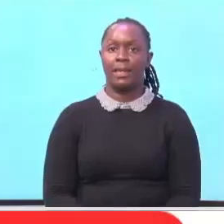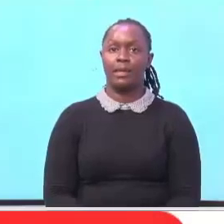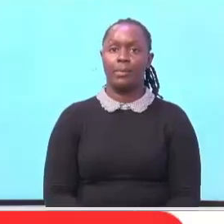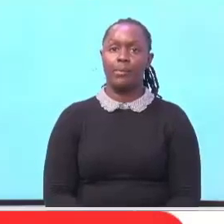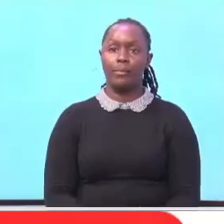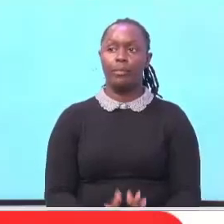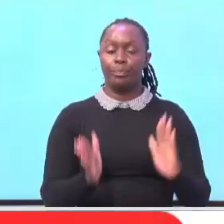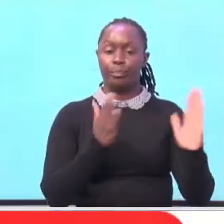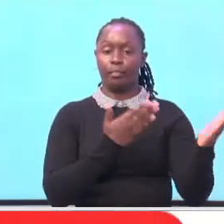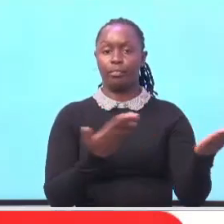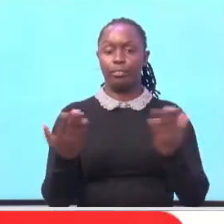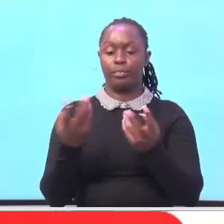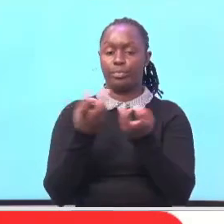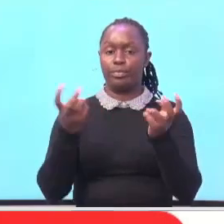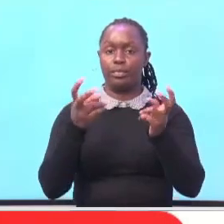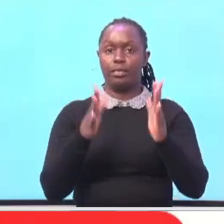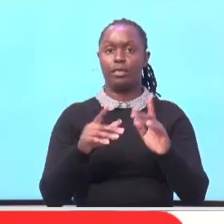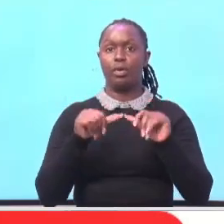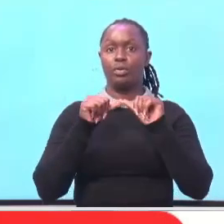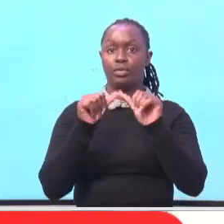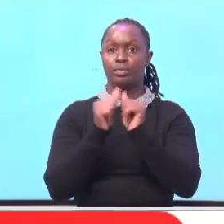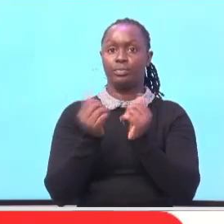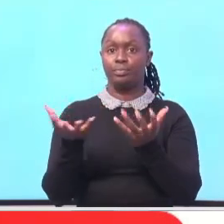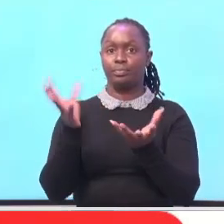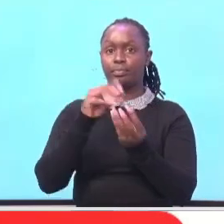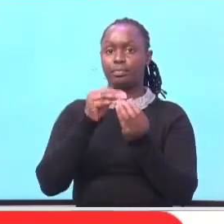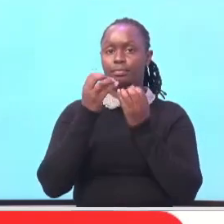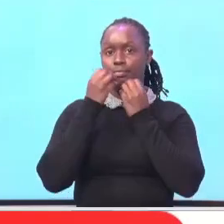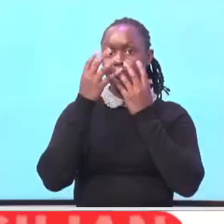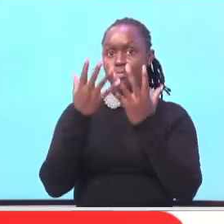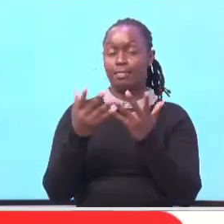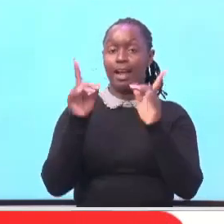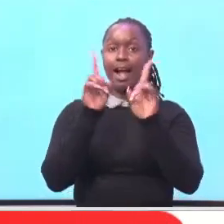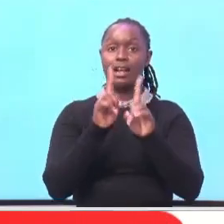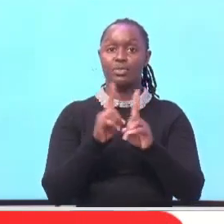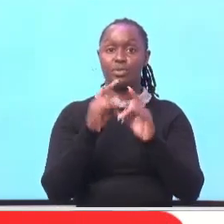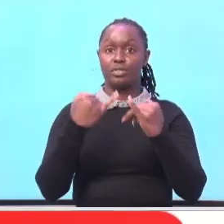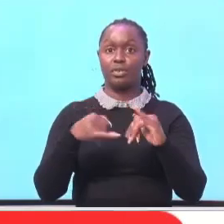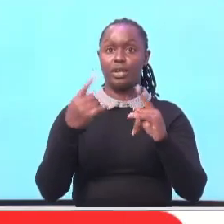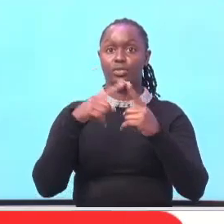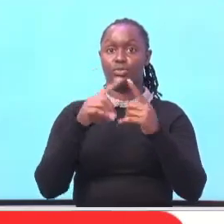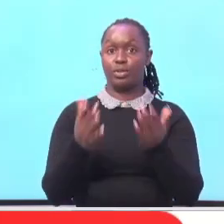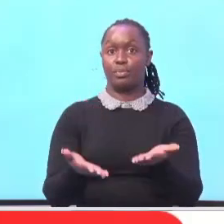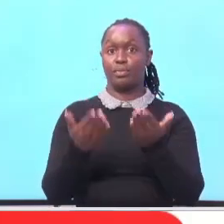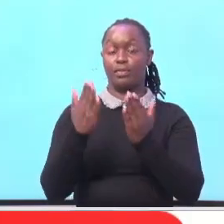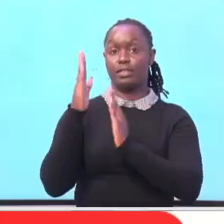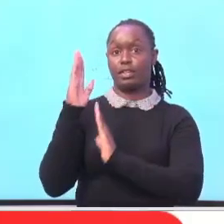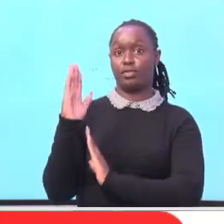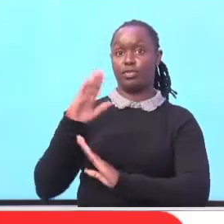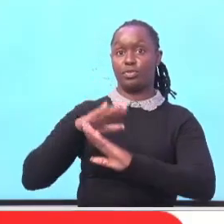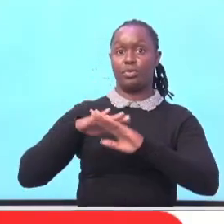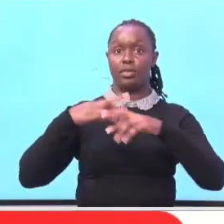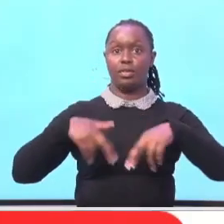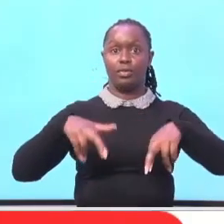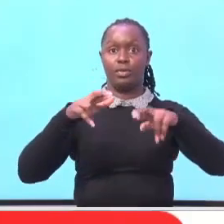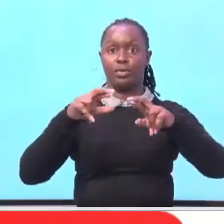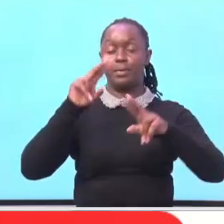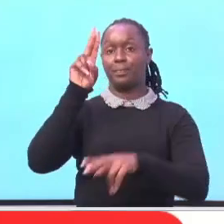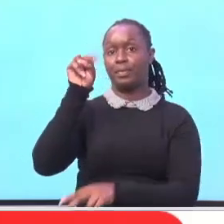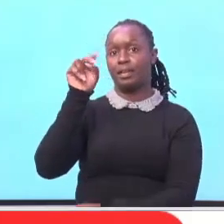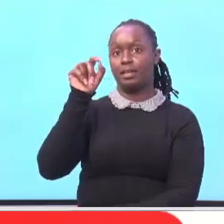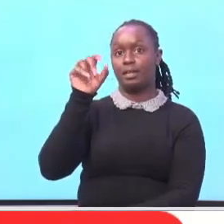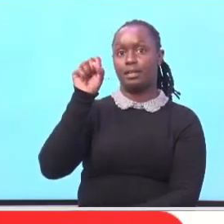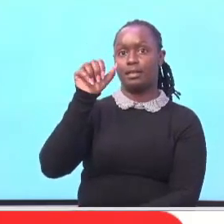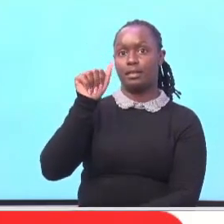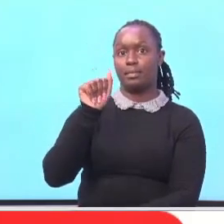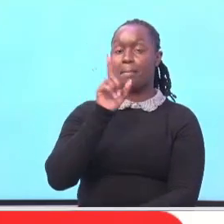Na mtazamaji nizidi kukwarifu mengi zaidi. Katika juhudi za kuboresha usalama barabarani mamlaka kitaifa ya uchukuzi na usalama NTSA. Ime